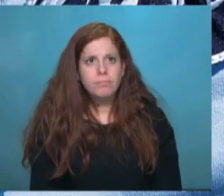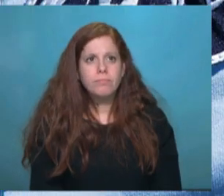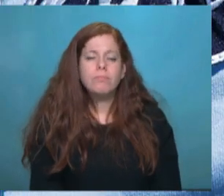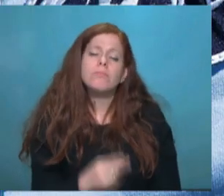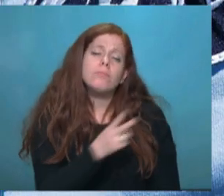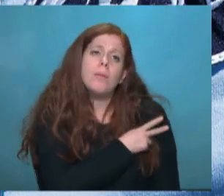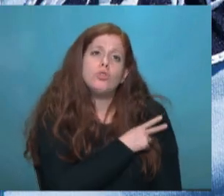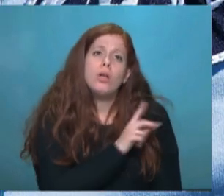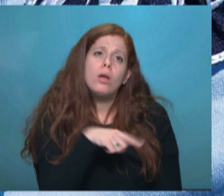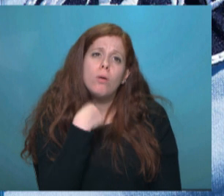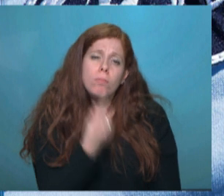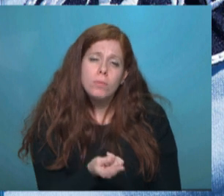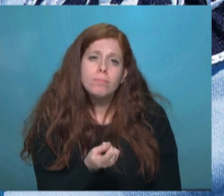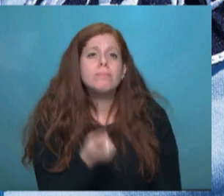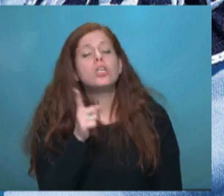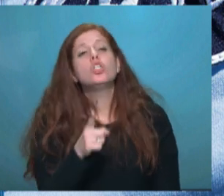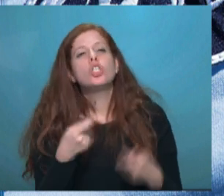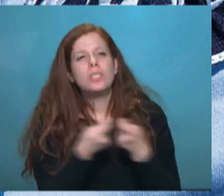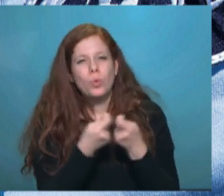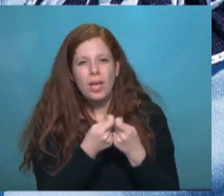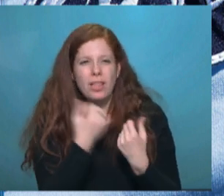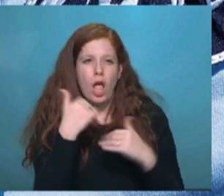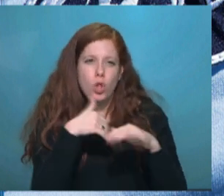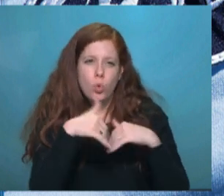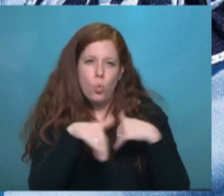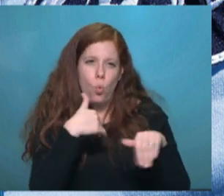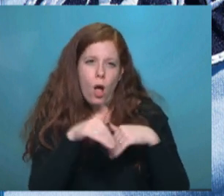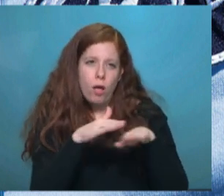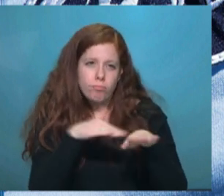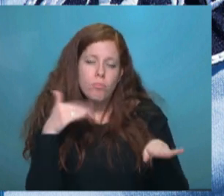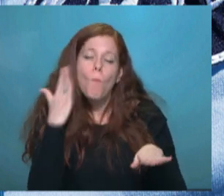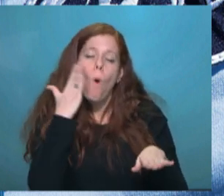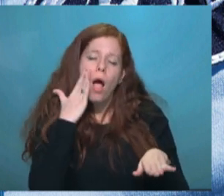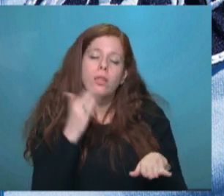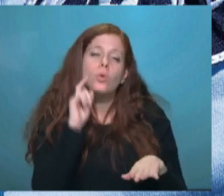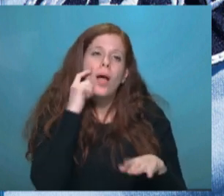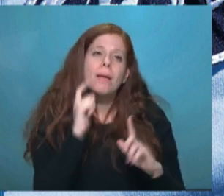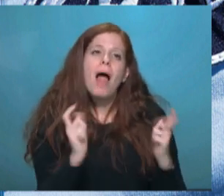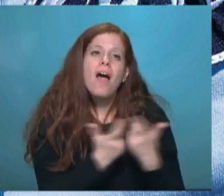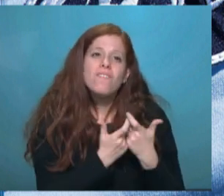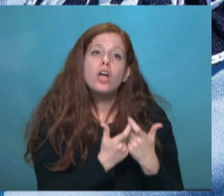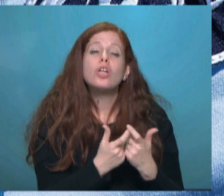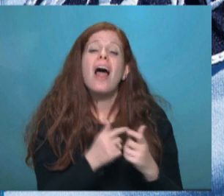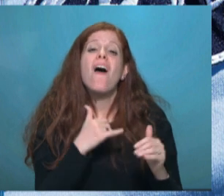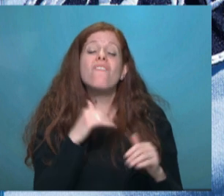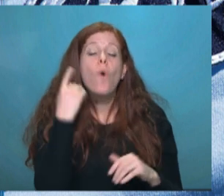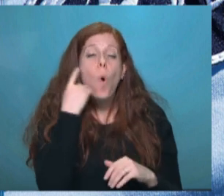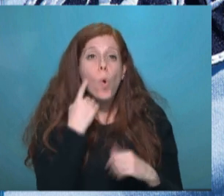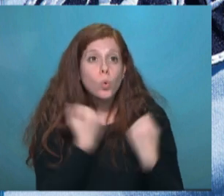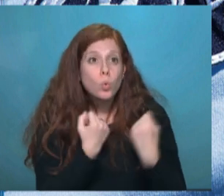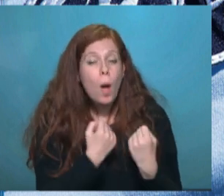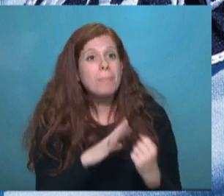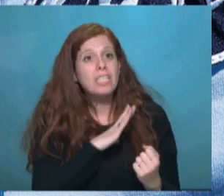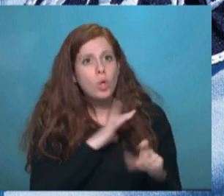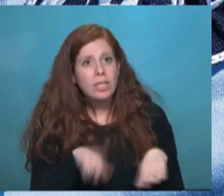מהמשטרה נמסר בתגובה שסוגיית התנועה ביישוב מוכרת. אנו דואגים לאכיפה של עבירות תנועה מסכנות חיים ביישוב. סוגיית